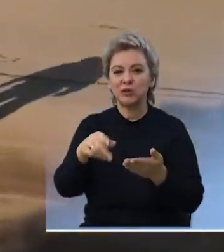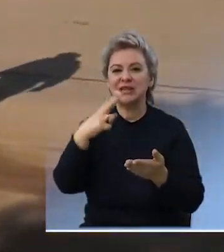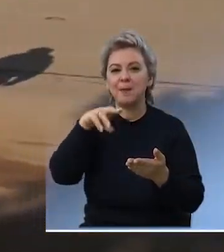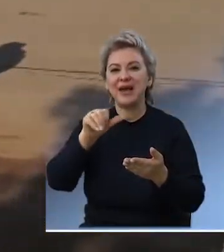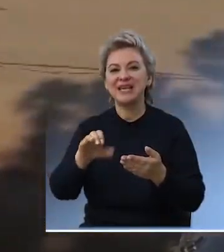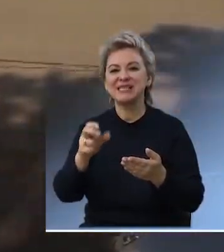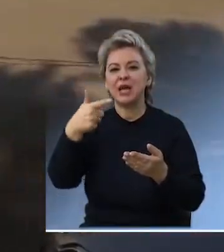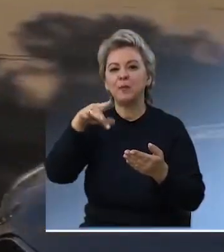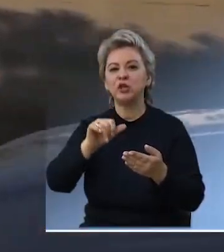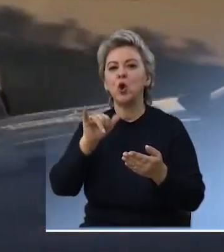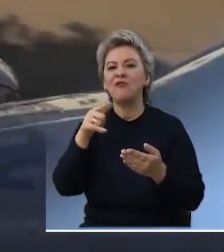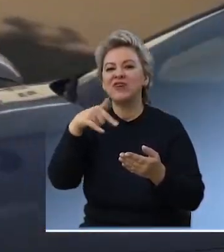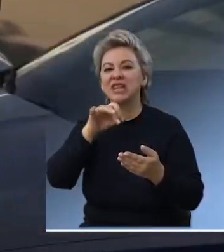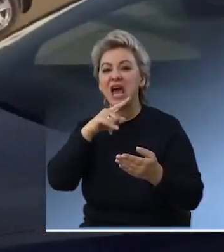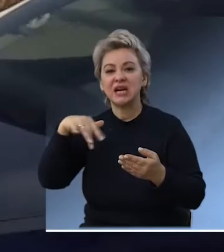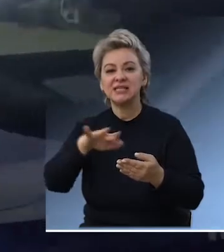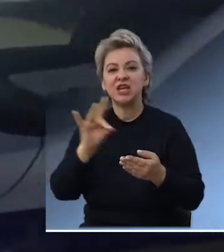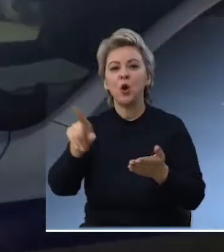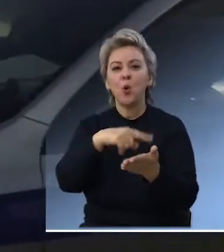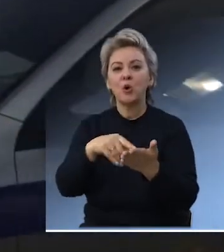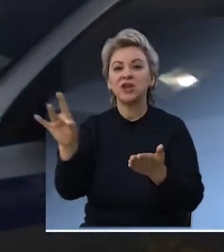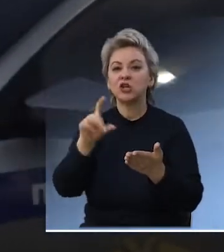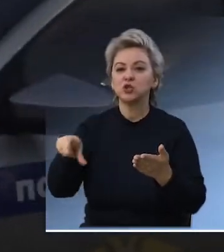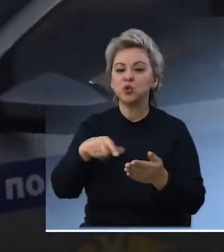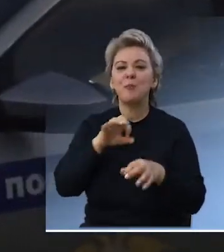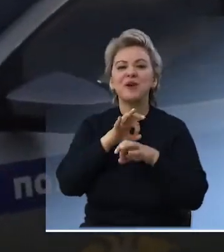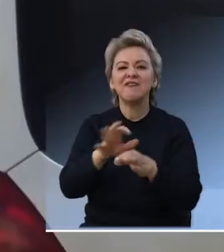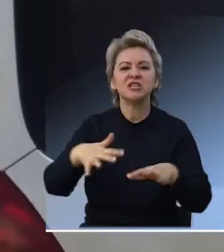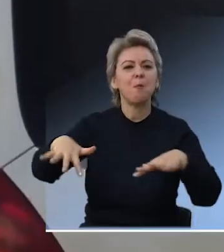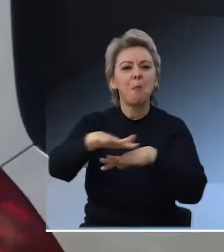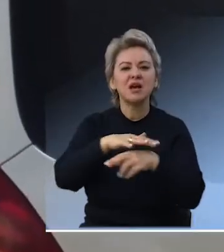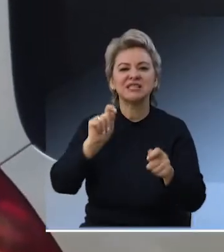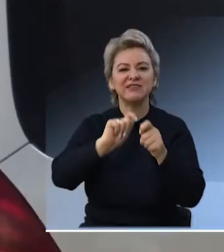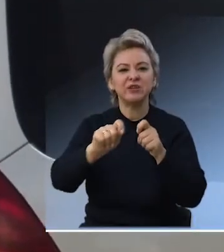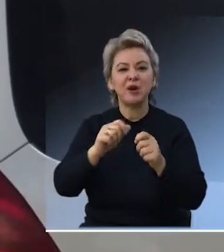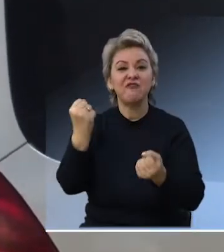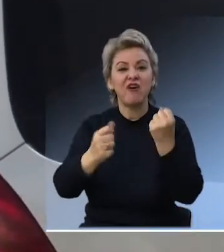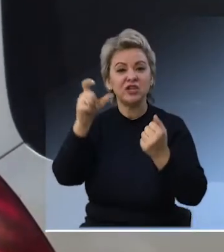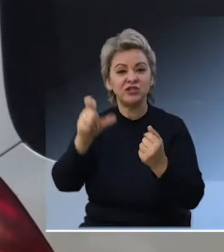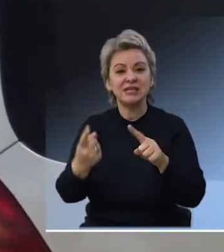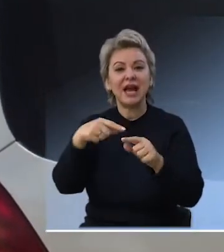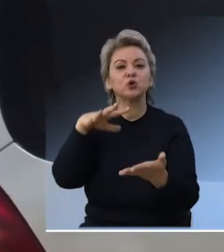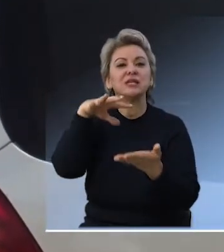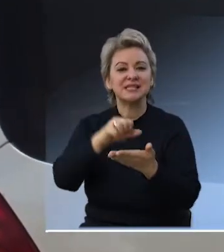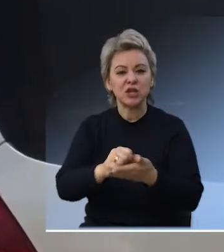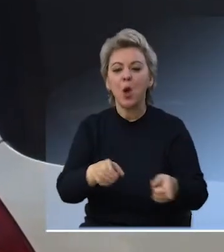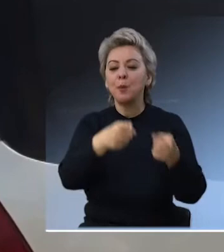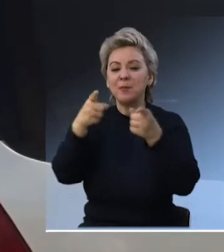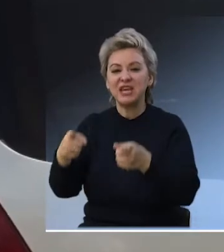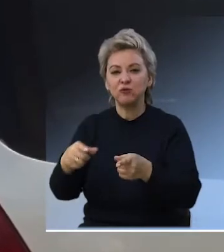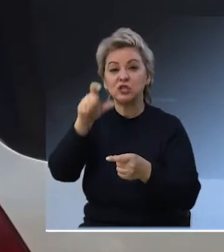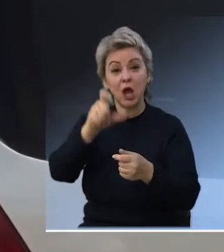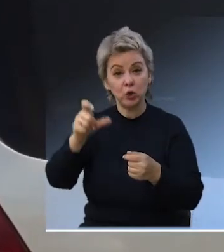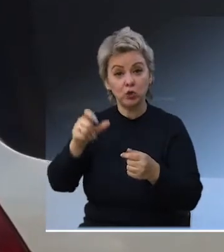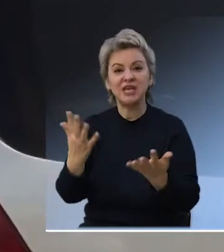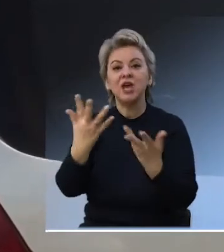сотрудники ДПС ГИБДД УМВД России по городу Ростову-на-Дону проводили массовые проверки водителей, которые занимаются